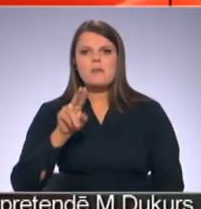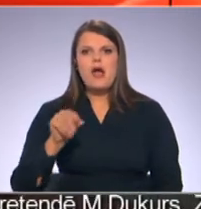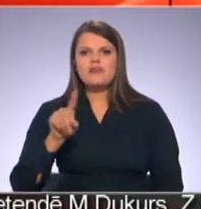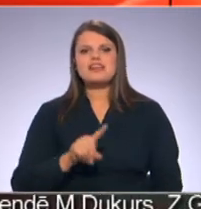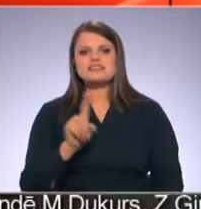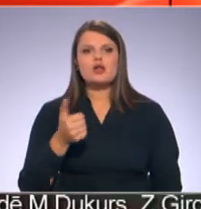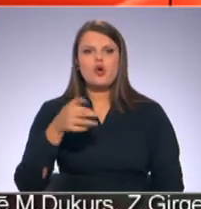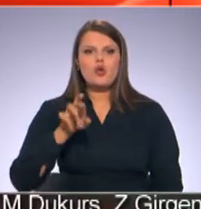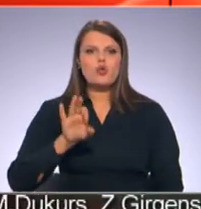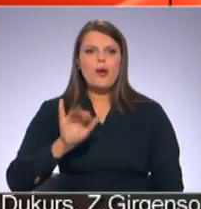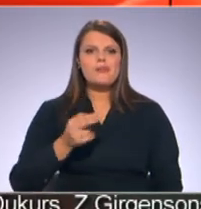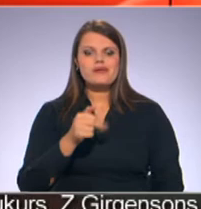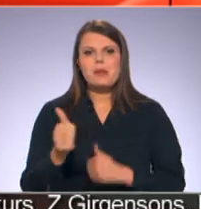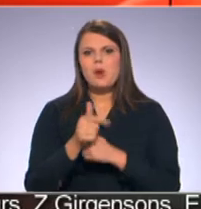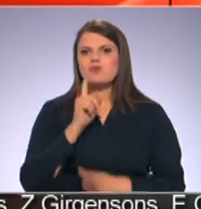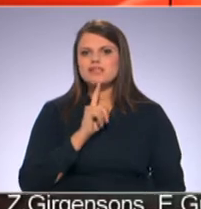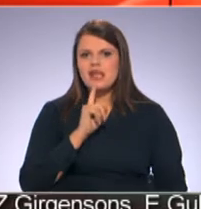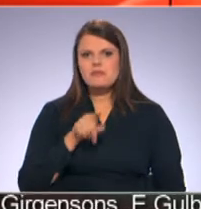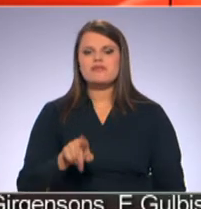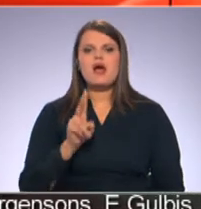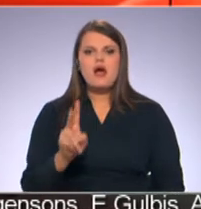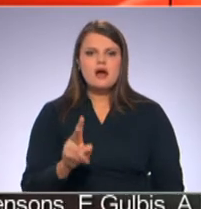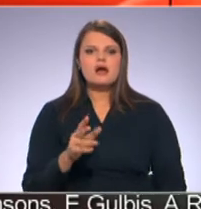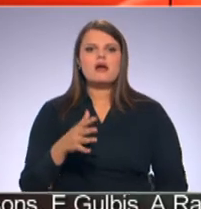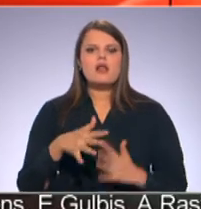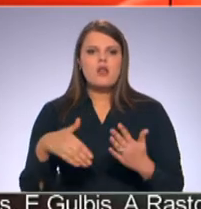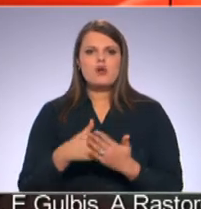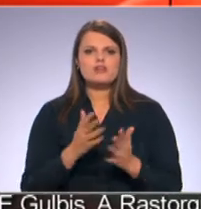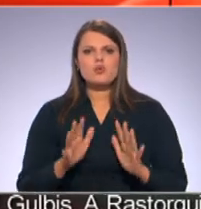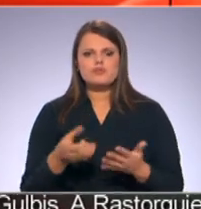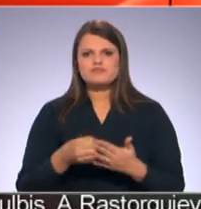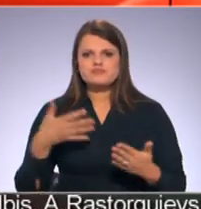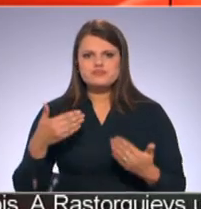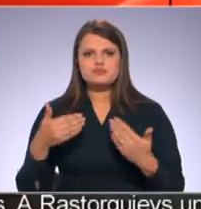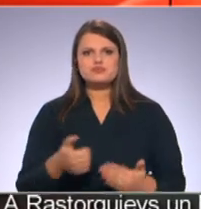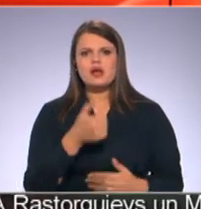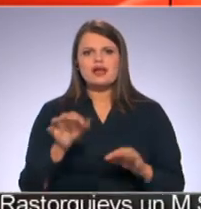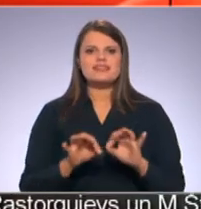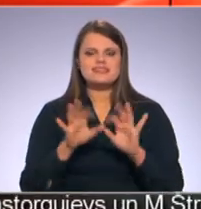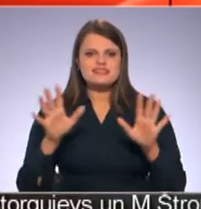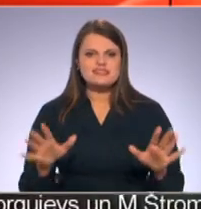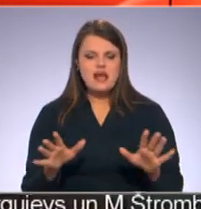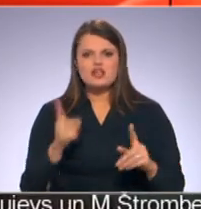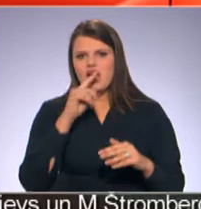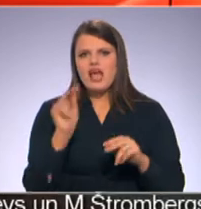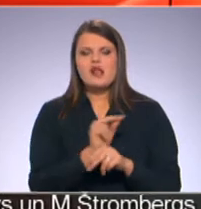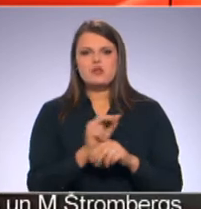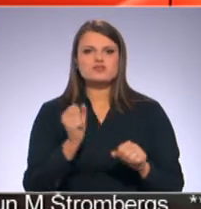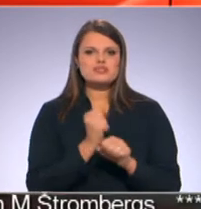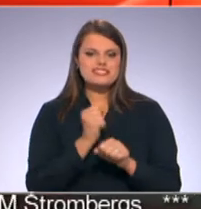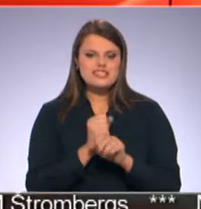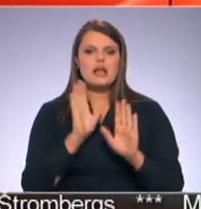kā tarifu lielāko daļu veido kurināmā izmaksas, šonedēļ ir sākušies ilgi gaidītie vērienīgie centra katlu mājas rekonstrukcijas darbi,